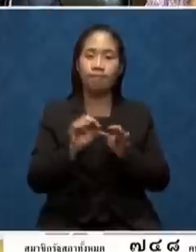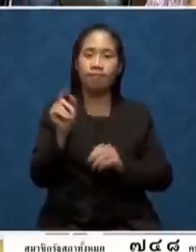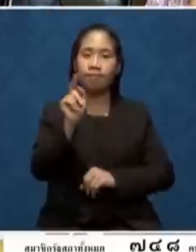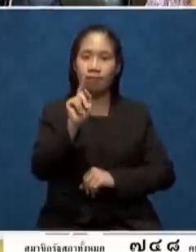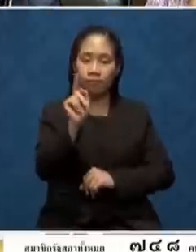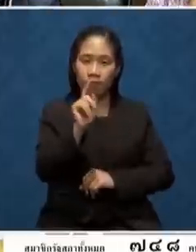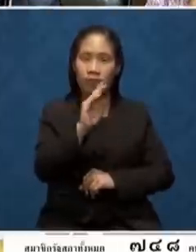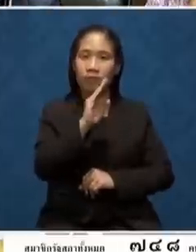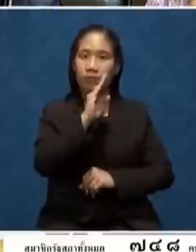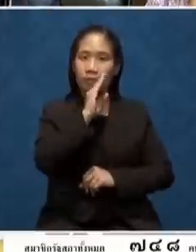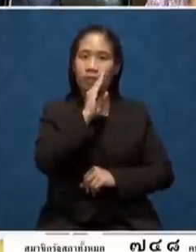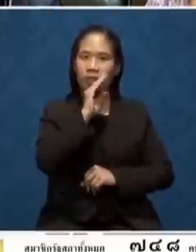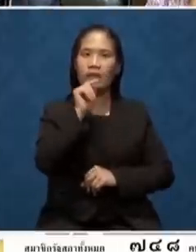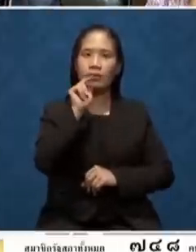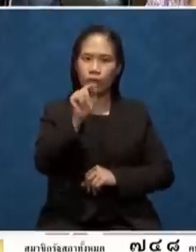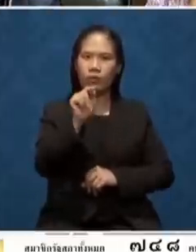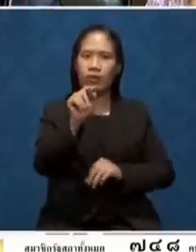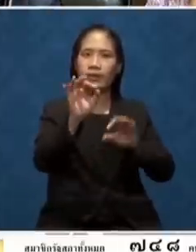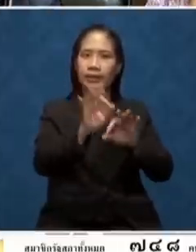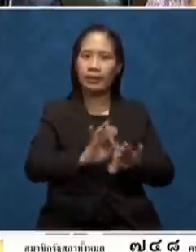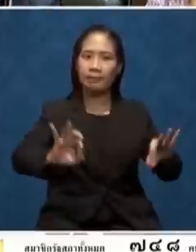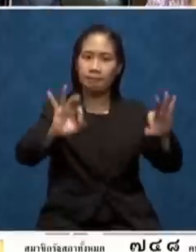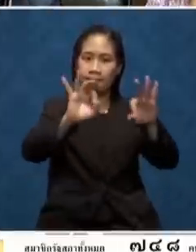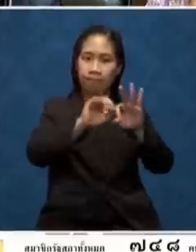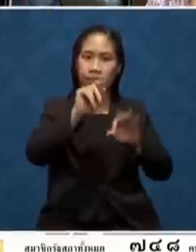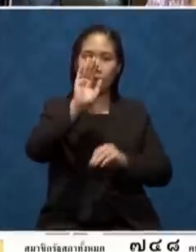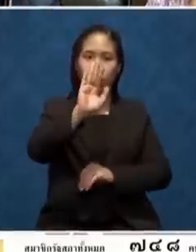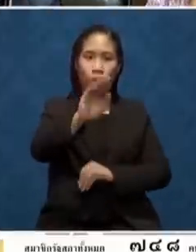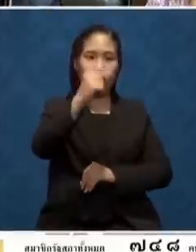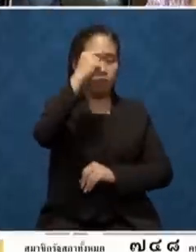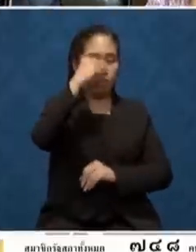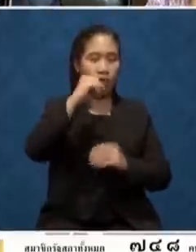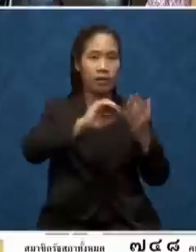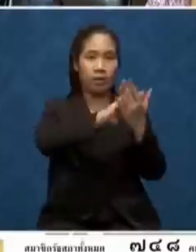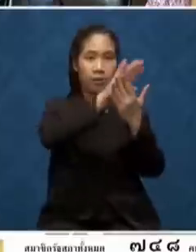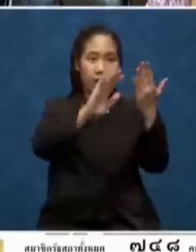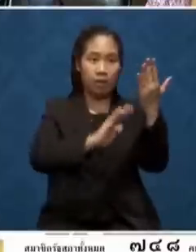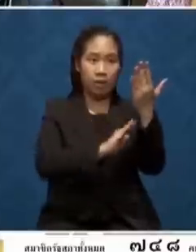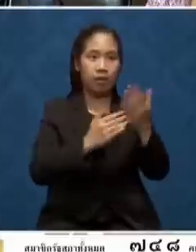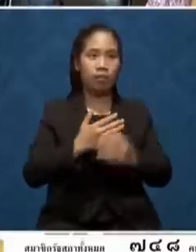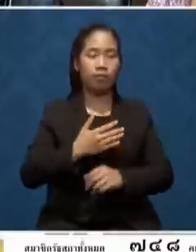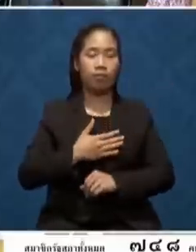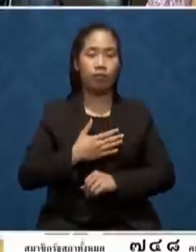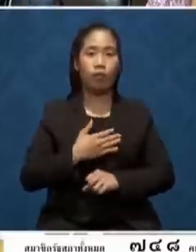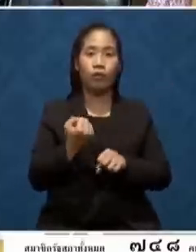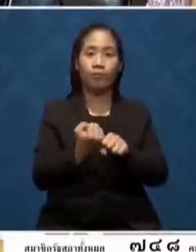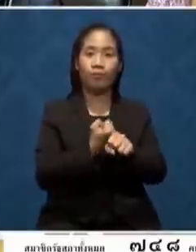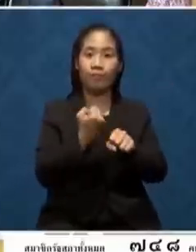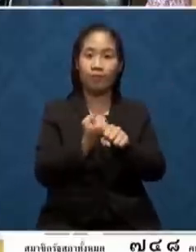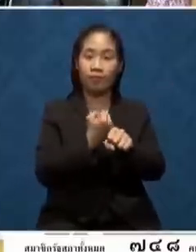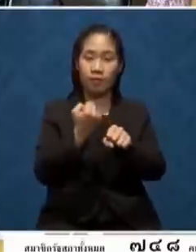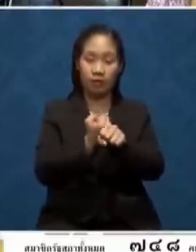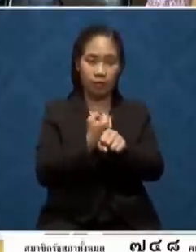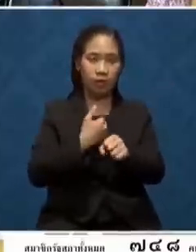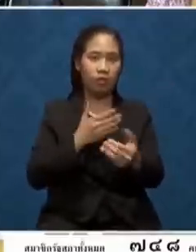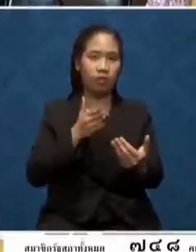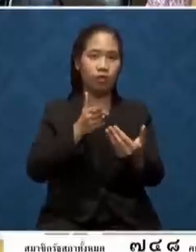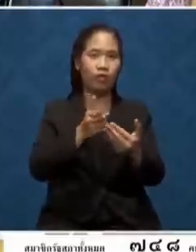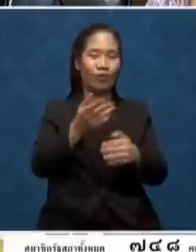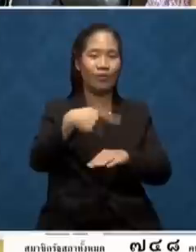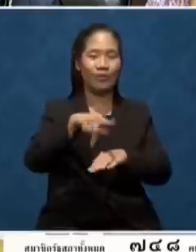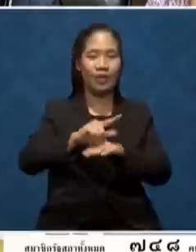เป็นเรื่องใหญ่ของประเทศผมขออนุญาตซักซ้อมกับท่านประธานก่อนว่า